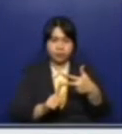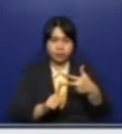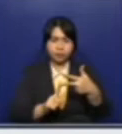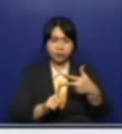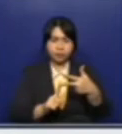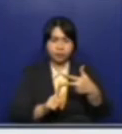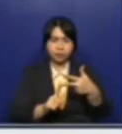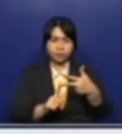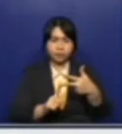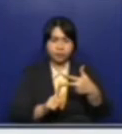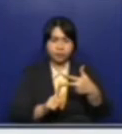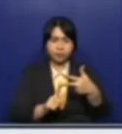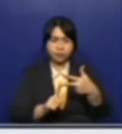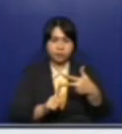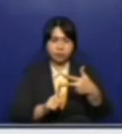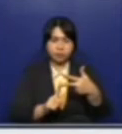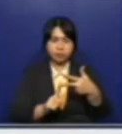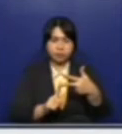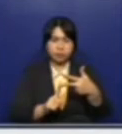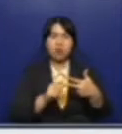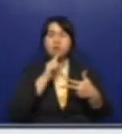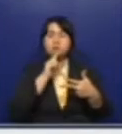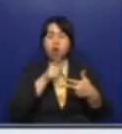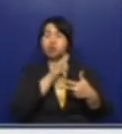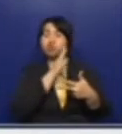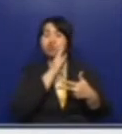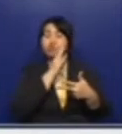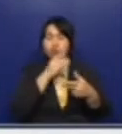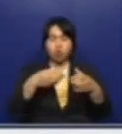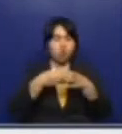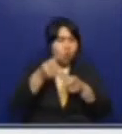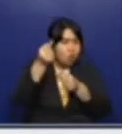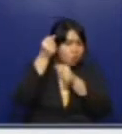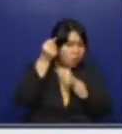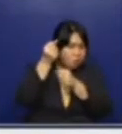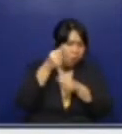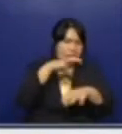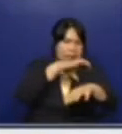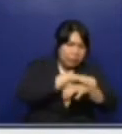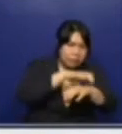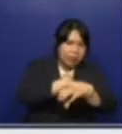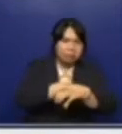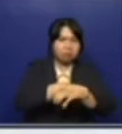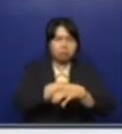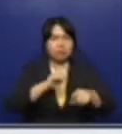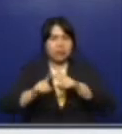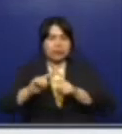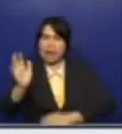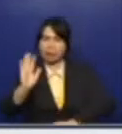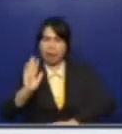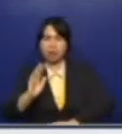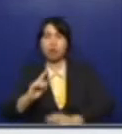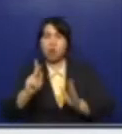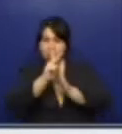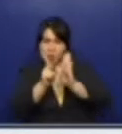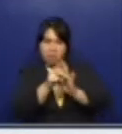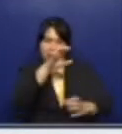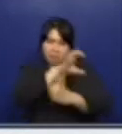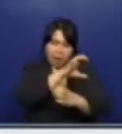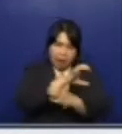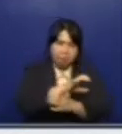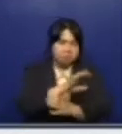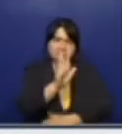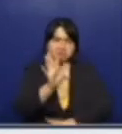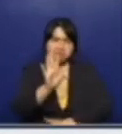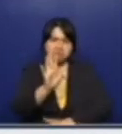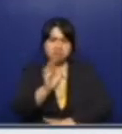การไม่เข้าไปปราบปรามหรือใช้เป็นแนวทาง2มาตรฐานใช้กฎหมายเป็นเครื่องมือในการทำลายฝ่ายตรง